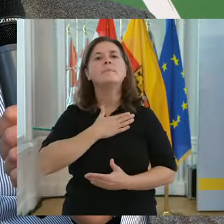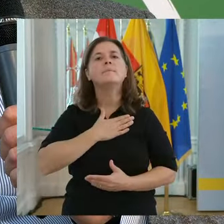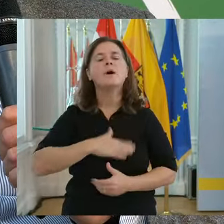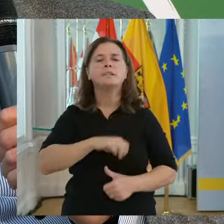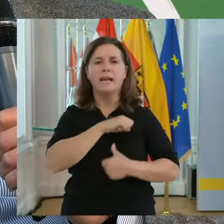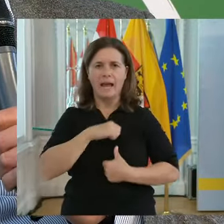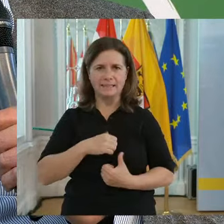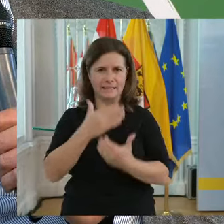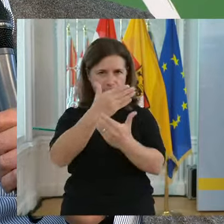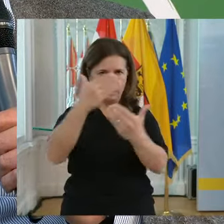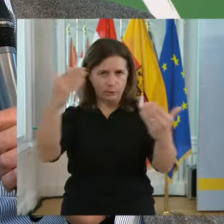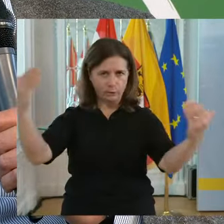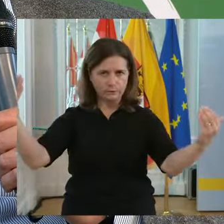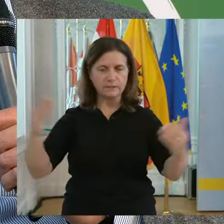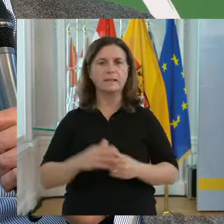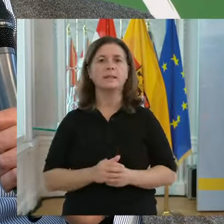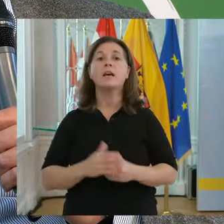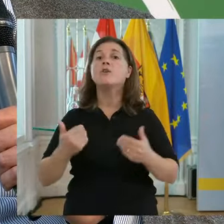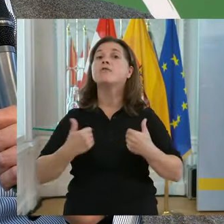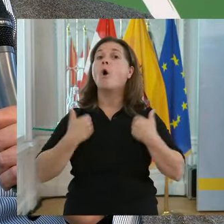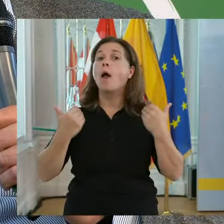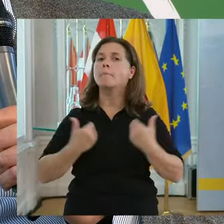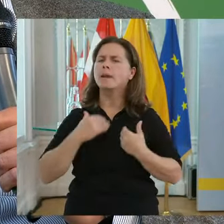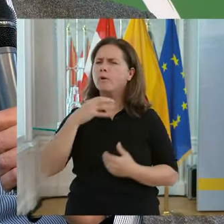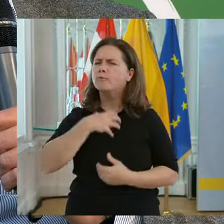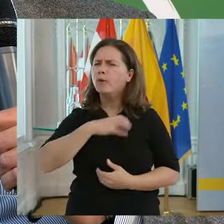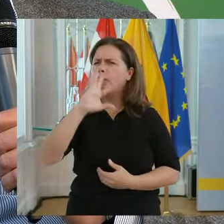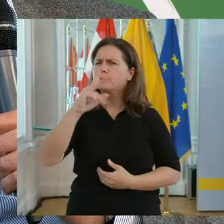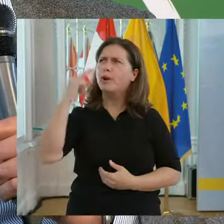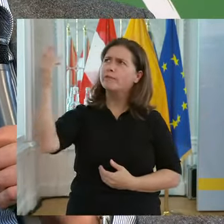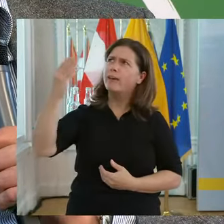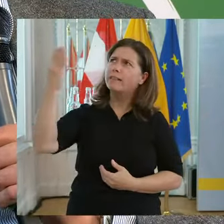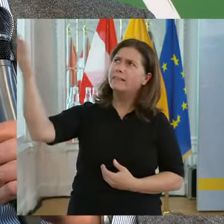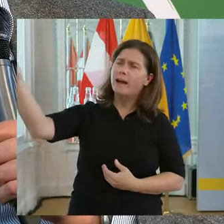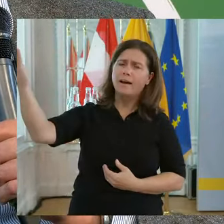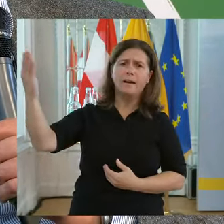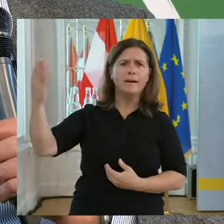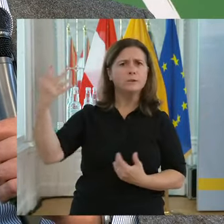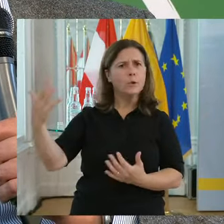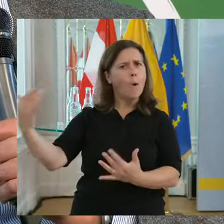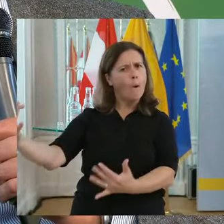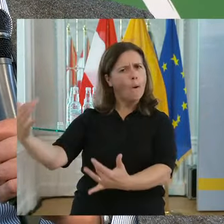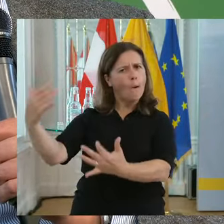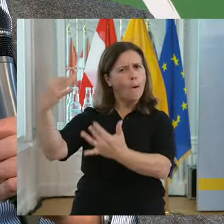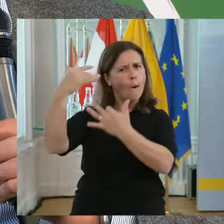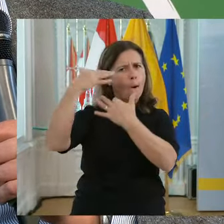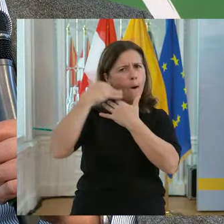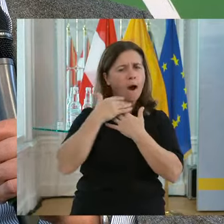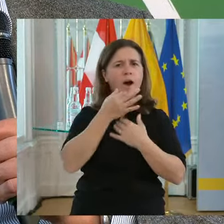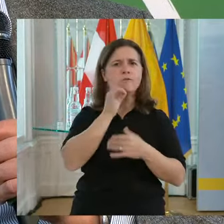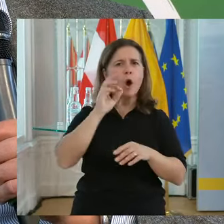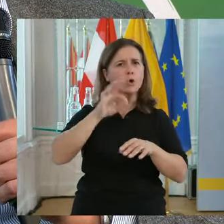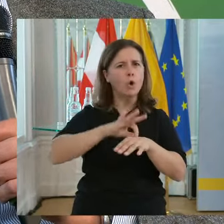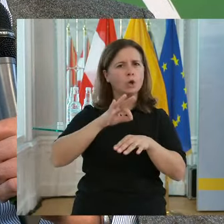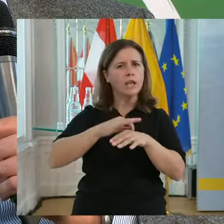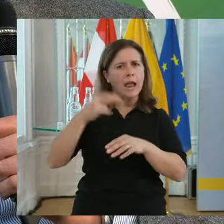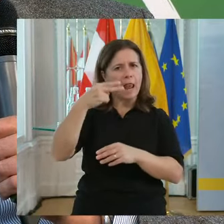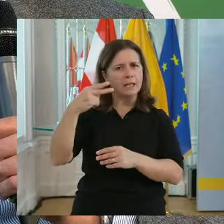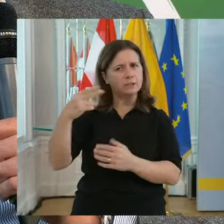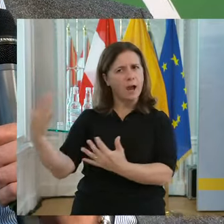herzlich begrüßen, freue mich bei diesem wunderschönen Wetter so inspiriert worden zu sein von Ihnen, Frau Dr. Herlitschka,